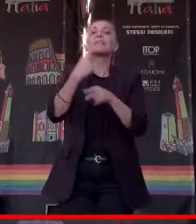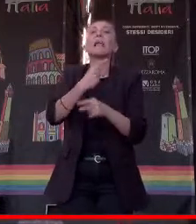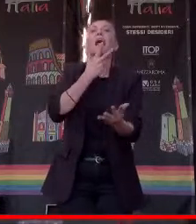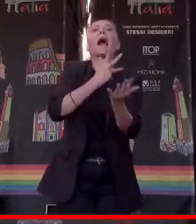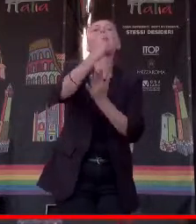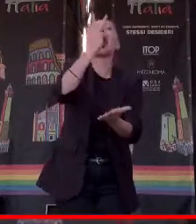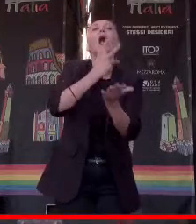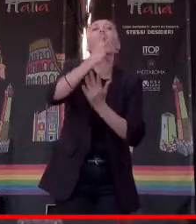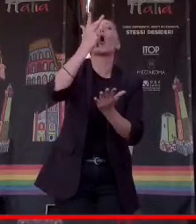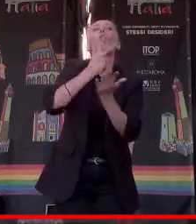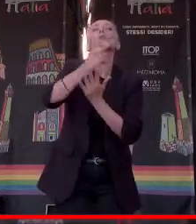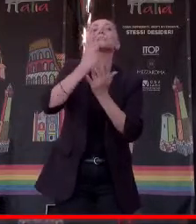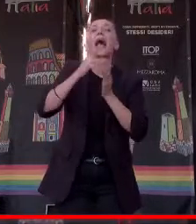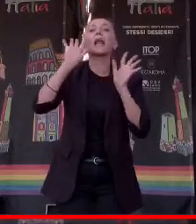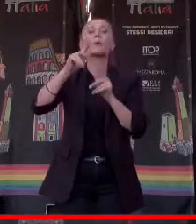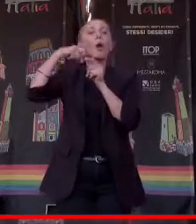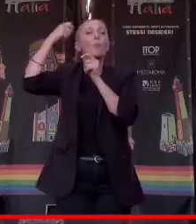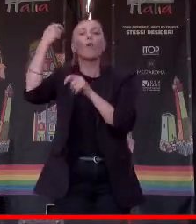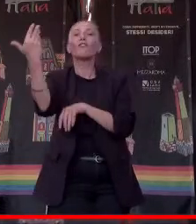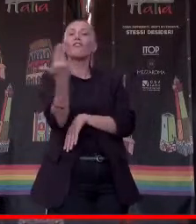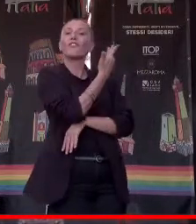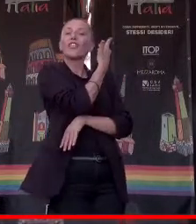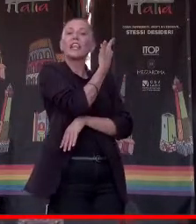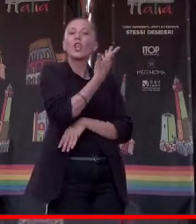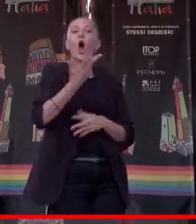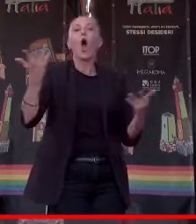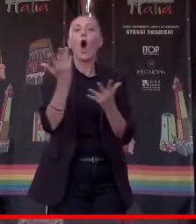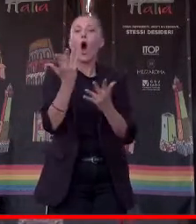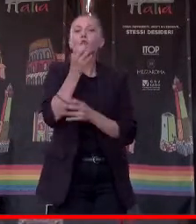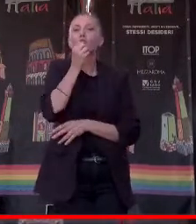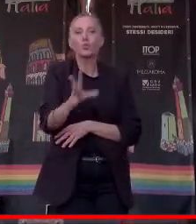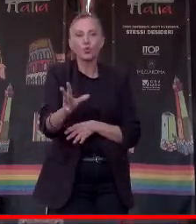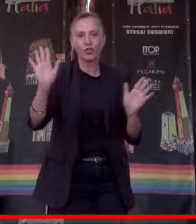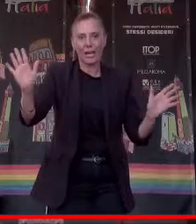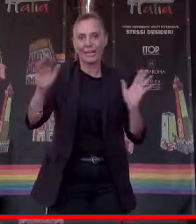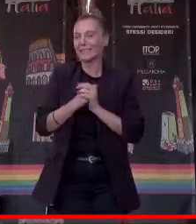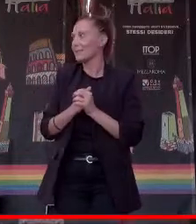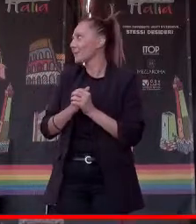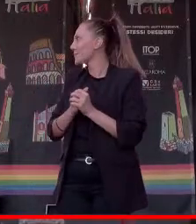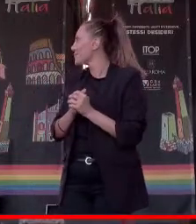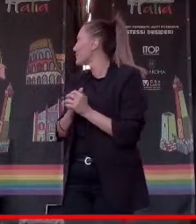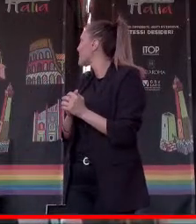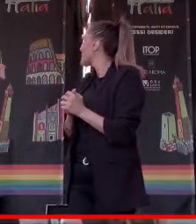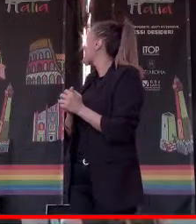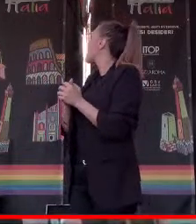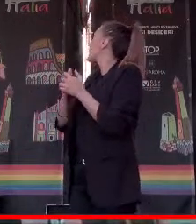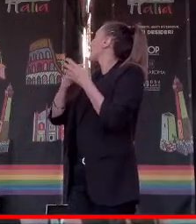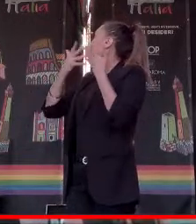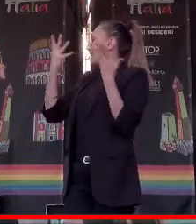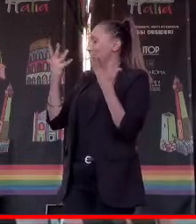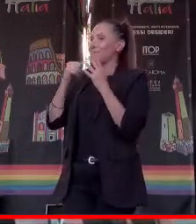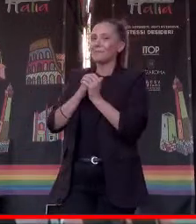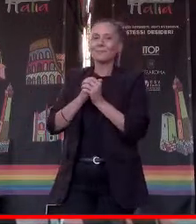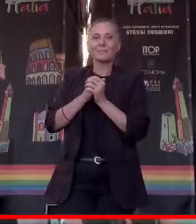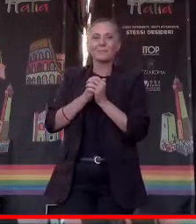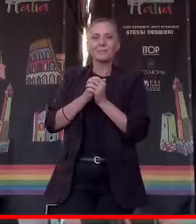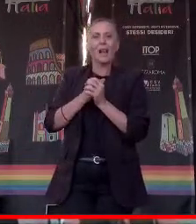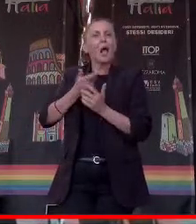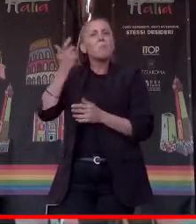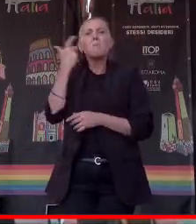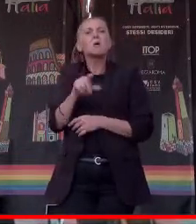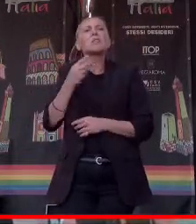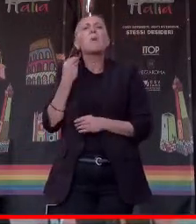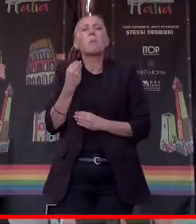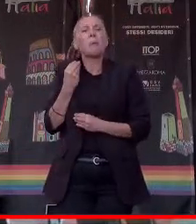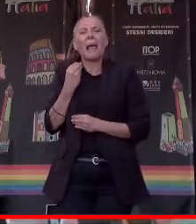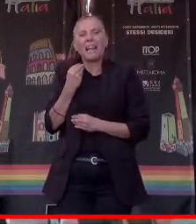Aspetta. Ecco. Come è mai andata così che non gli avete fatto la descrizione vai, audio? Vai, per te. Come è andata? Era